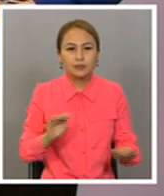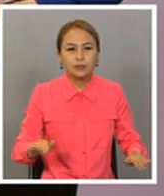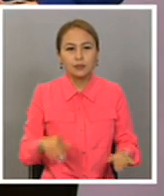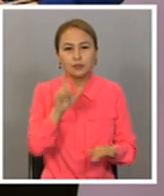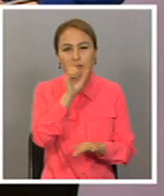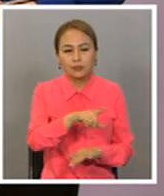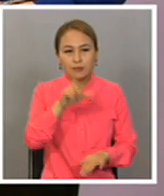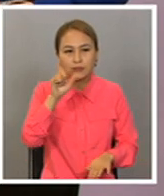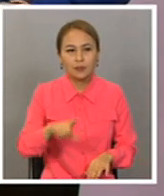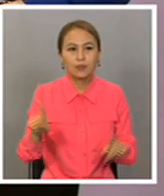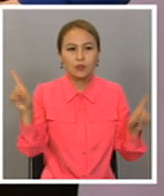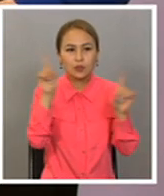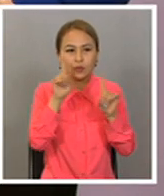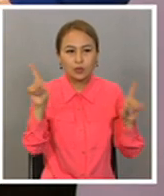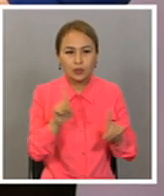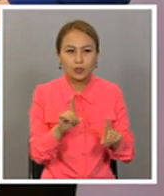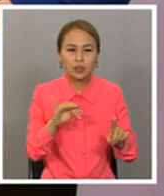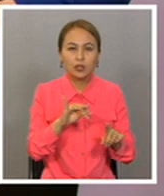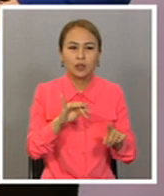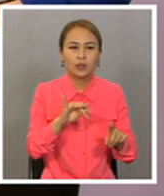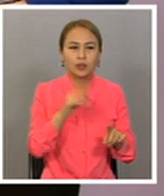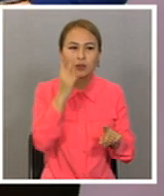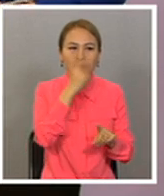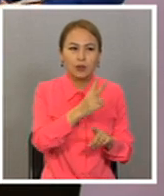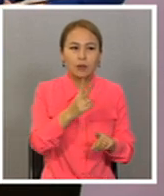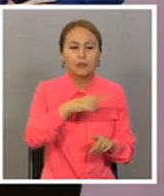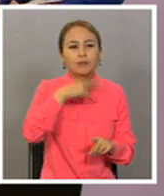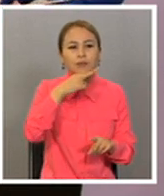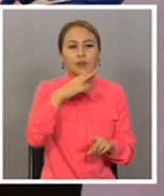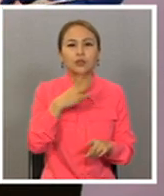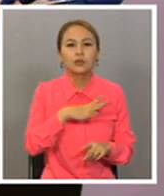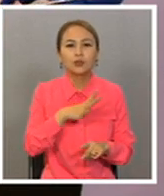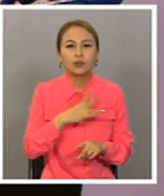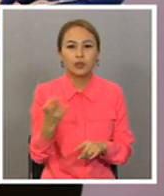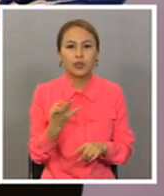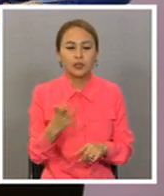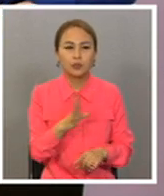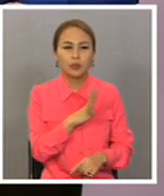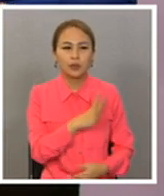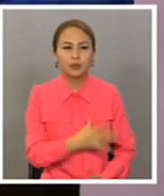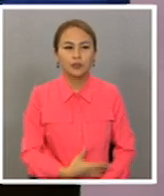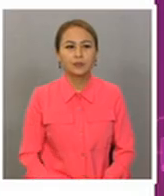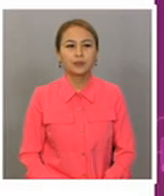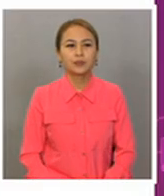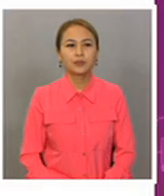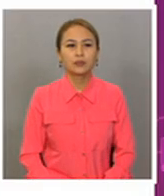адамдарға жұлдыздарды және шоқ жұлдыздарды бақылау не үшін қажет болған?